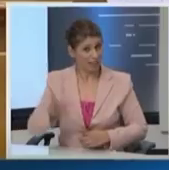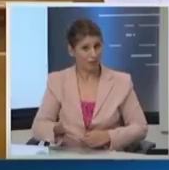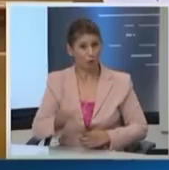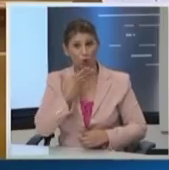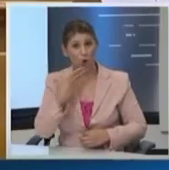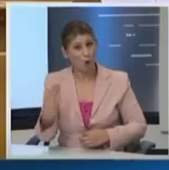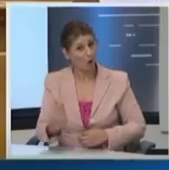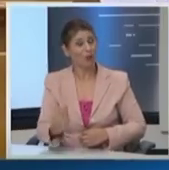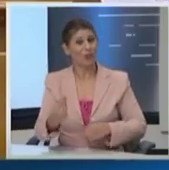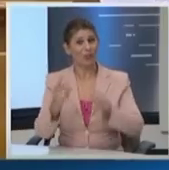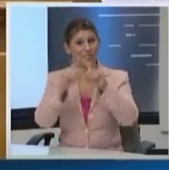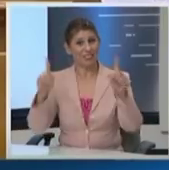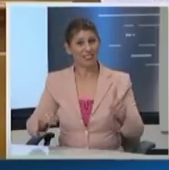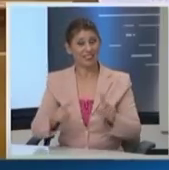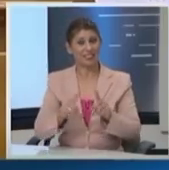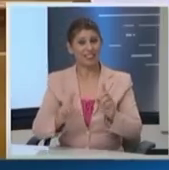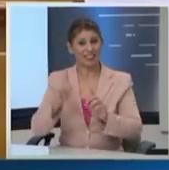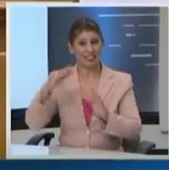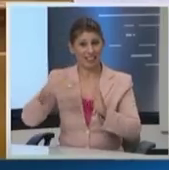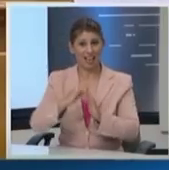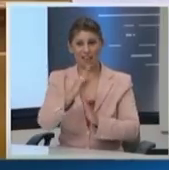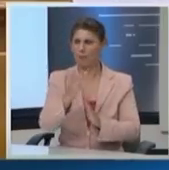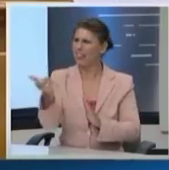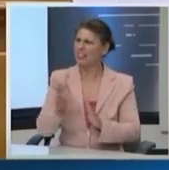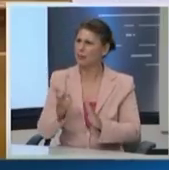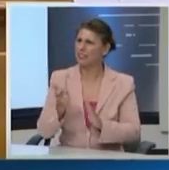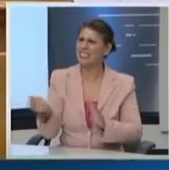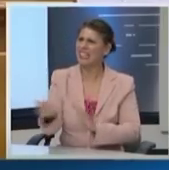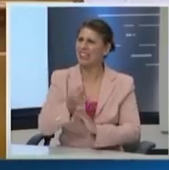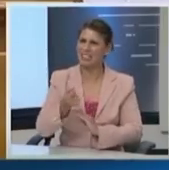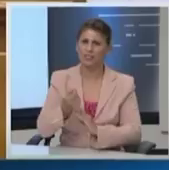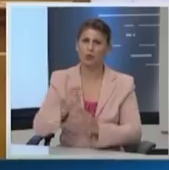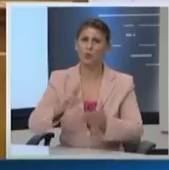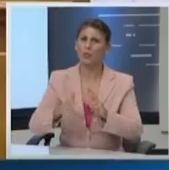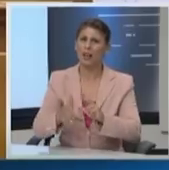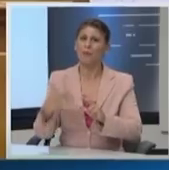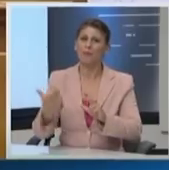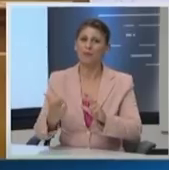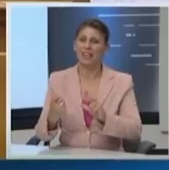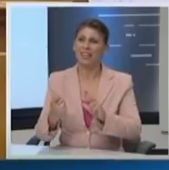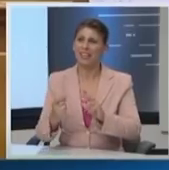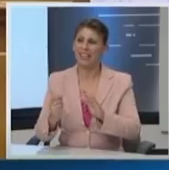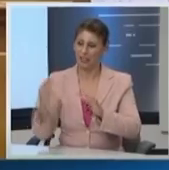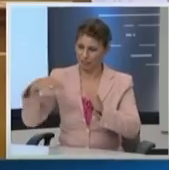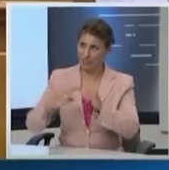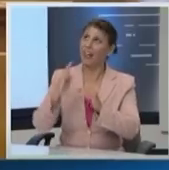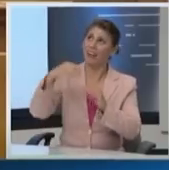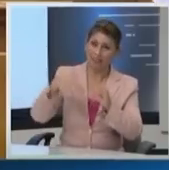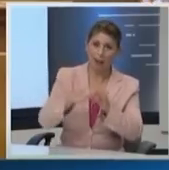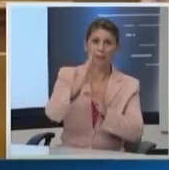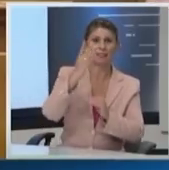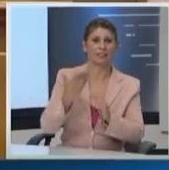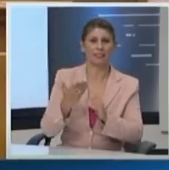ωραίο διάγραμμα το δανειστήκατε από τις ειδήσεις του Sky, που βάζουν κατά καιρούς διαγράμματα για την πορεία της ελληνικής